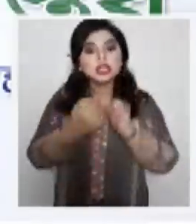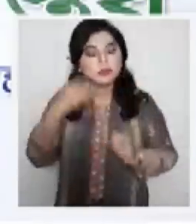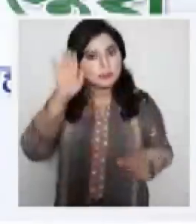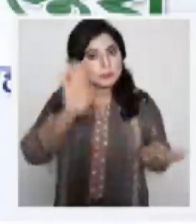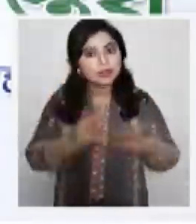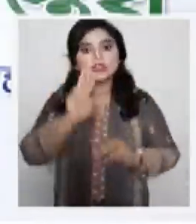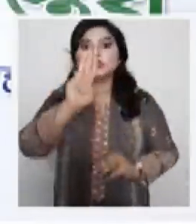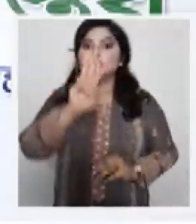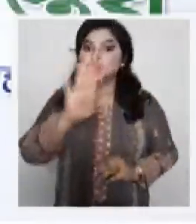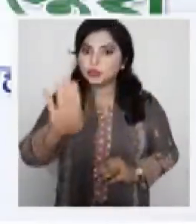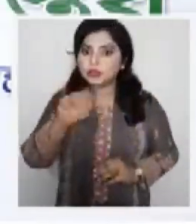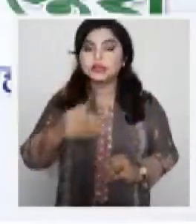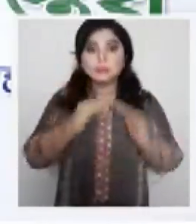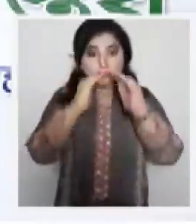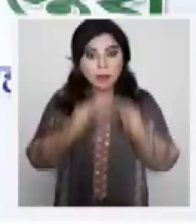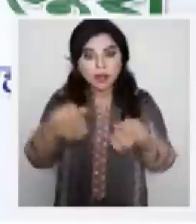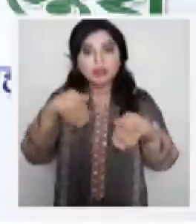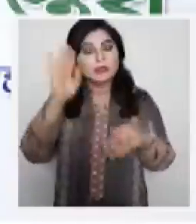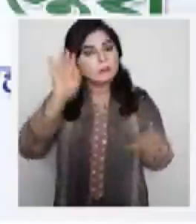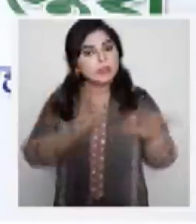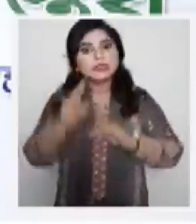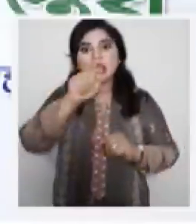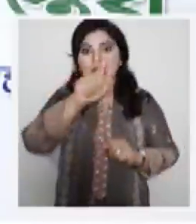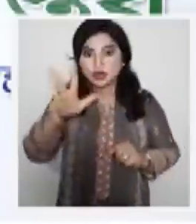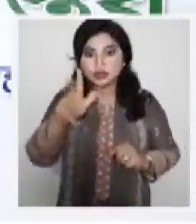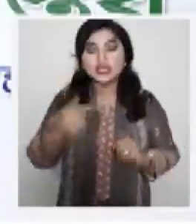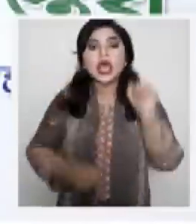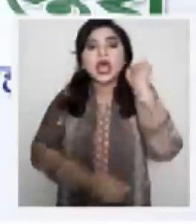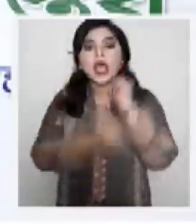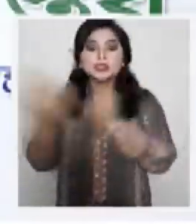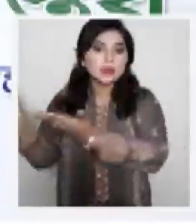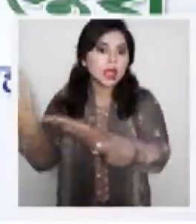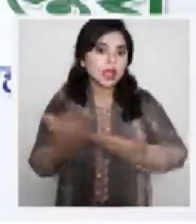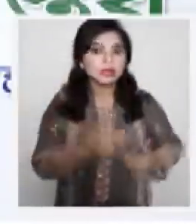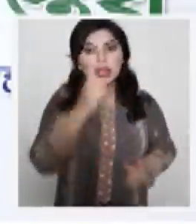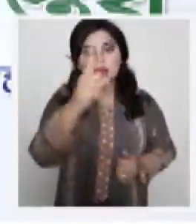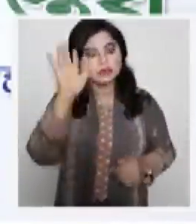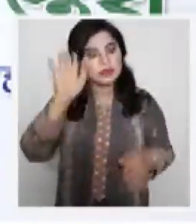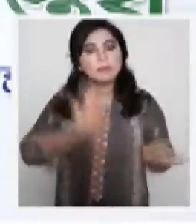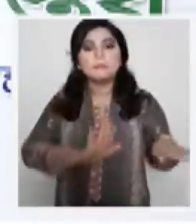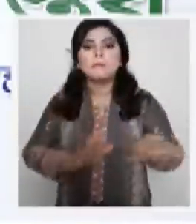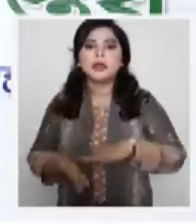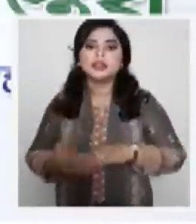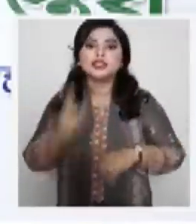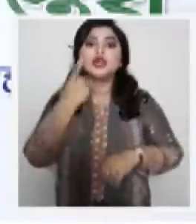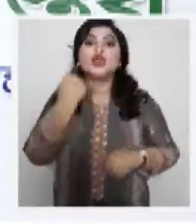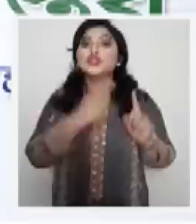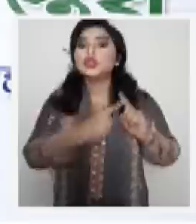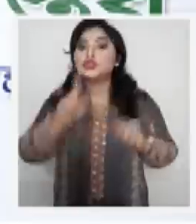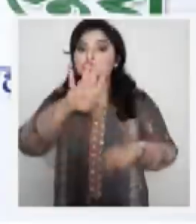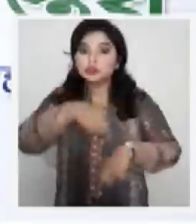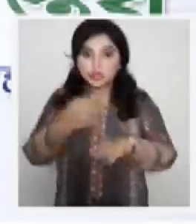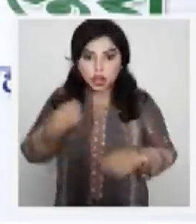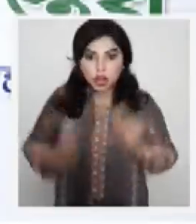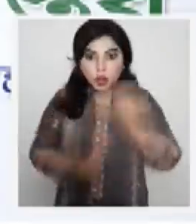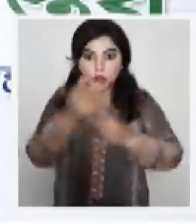এবং ময়মনসিংহ বিভাগে 1 জন। হাসপাতালে মারা গেছেন 34 জন, বাড়িতে 18 জন এবং মৃত অবস্থায় হাসপাতালে